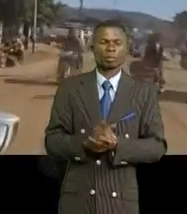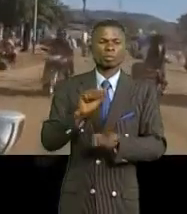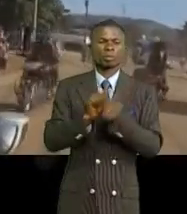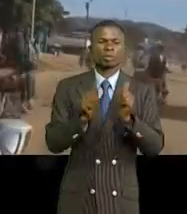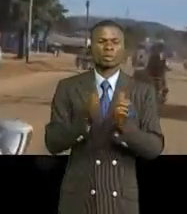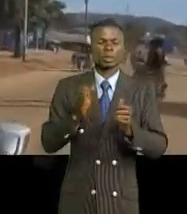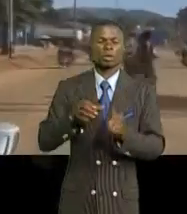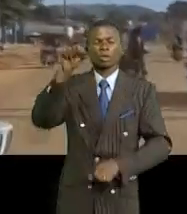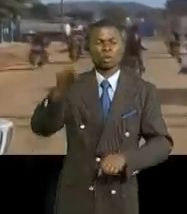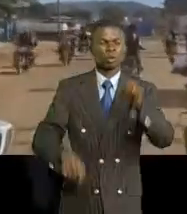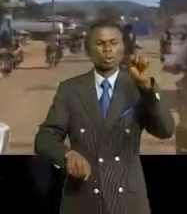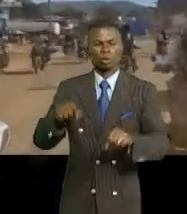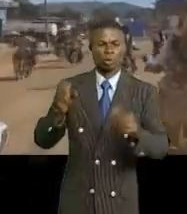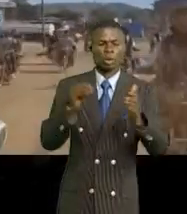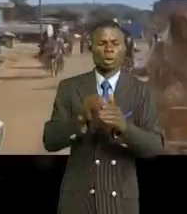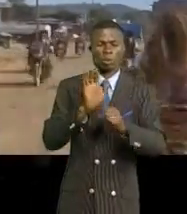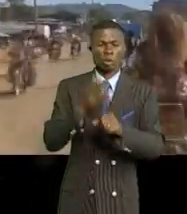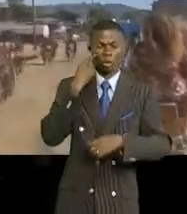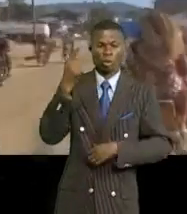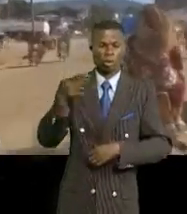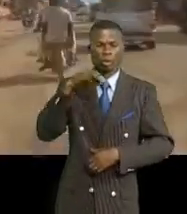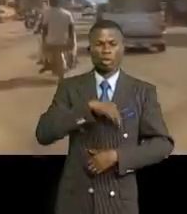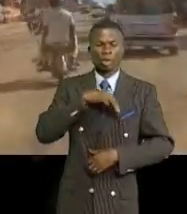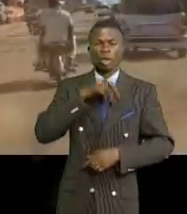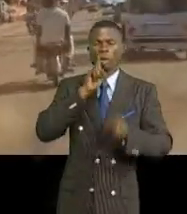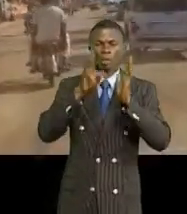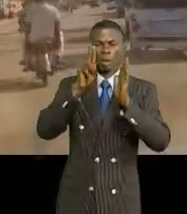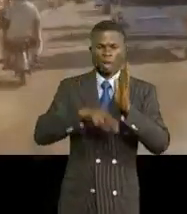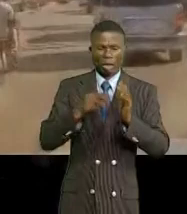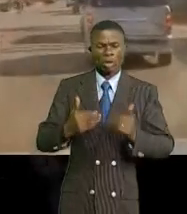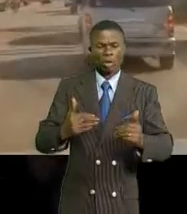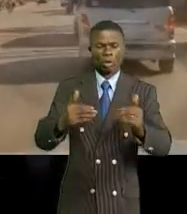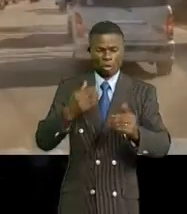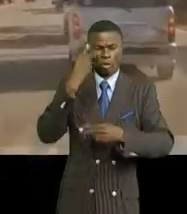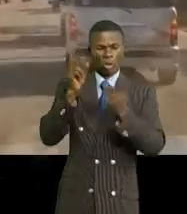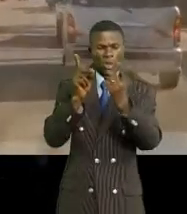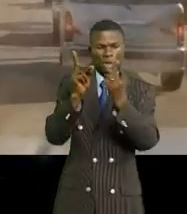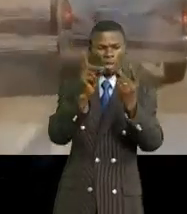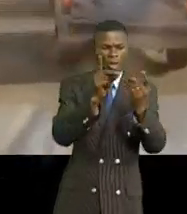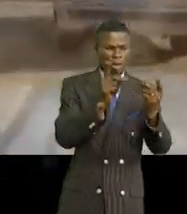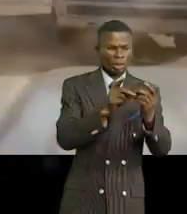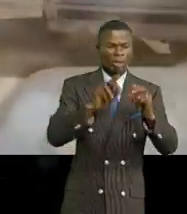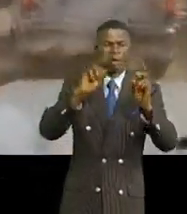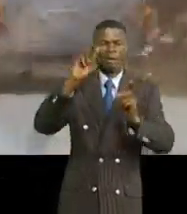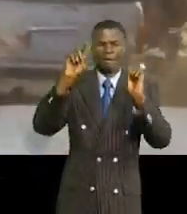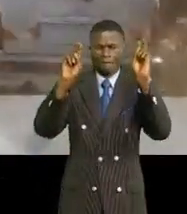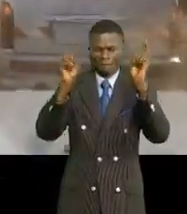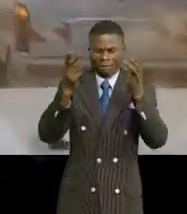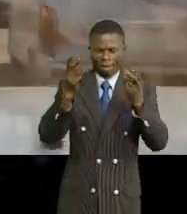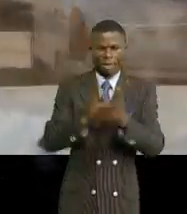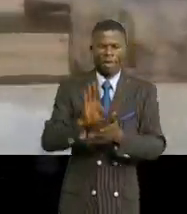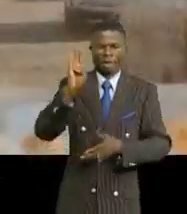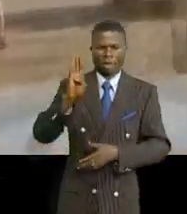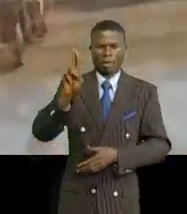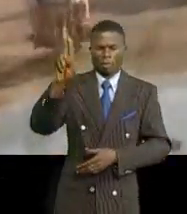des manifestations étaient encore visibles, la mission parlementaire a poursuivi ses contacts dans la ville de Butembo, théâtre